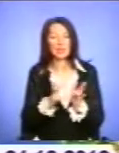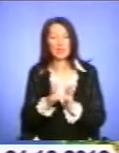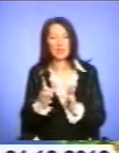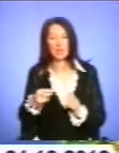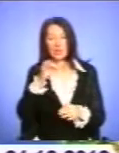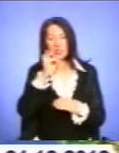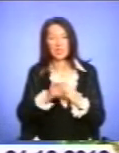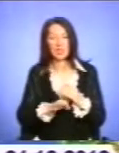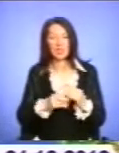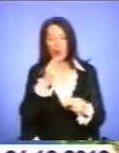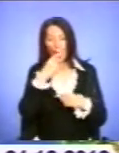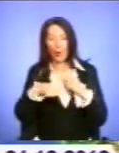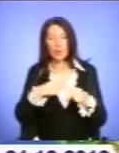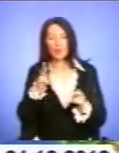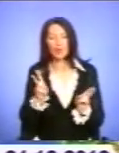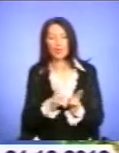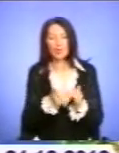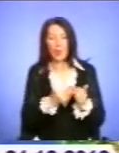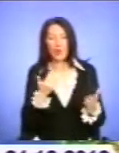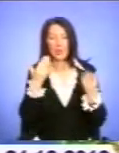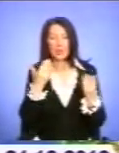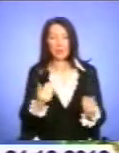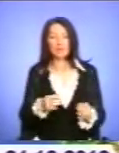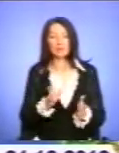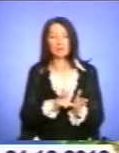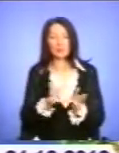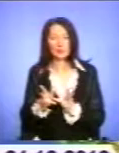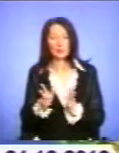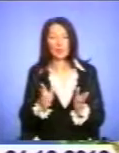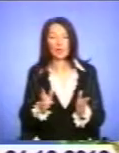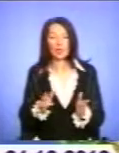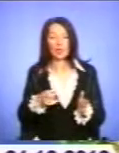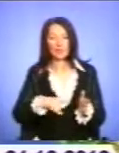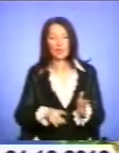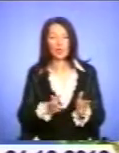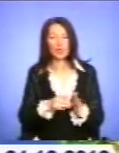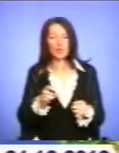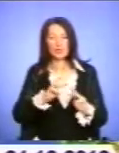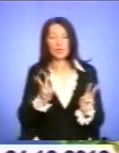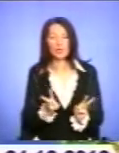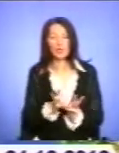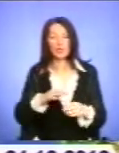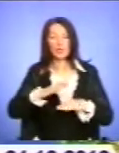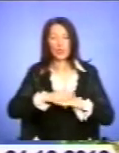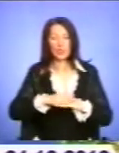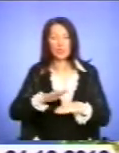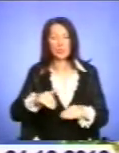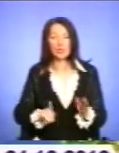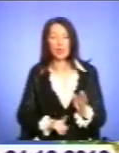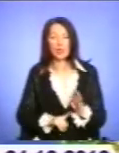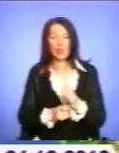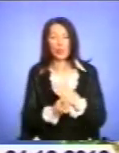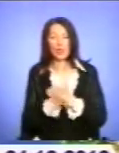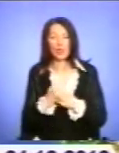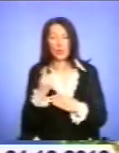обряду зустрічають передень Різдва Христового, Святий Вечір. Після появи першої зірки на небі уся родина сідає до святвечірнього